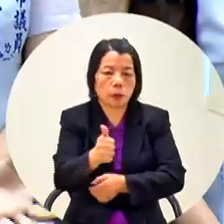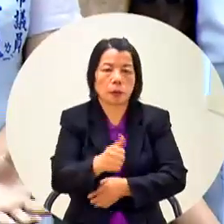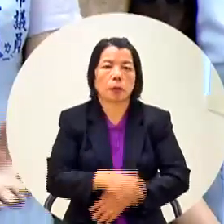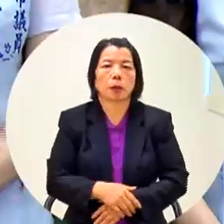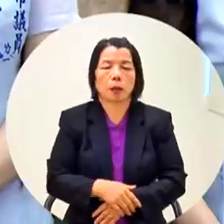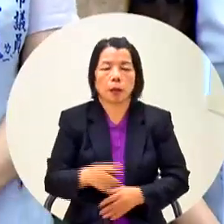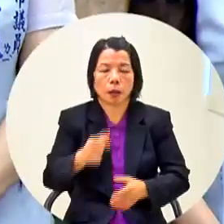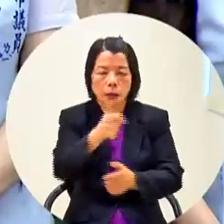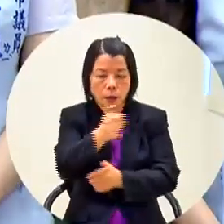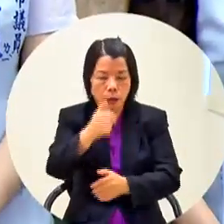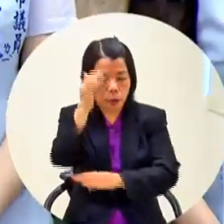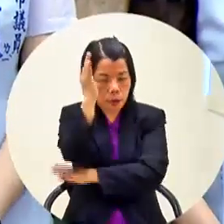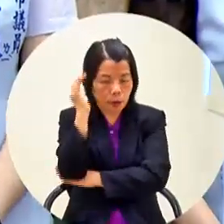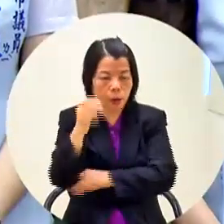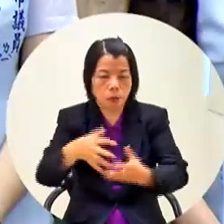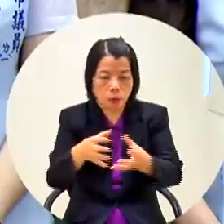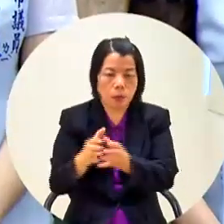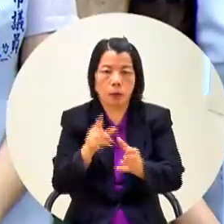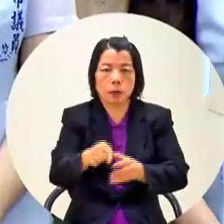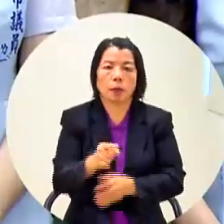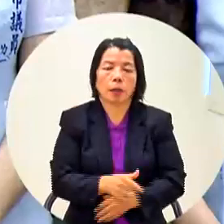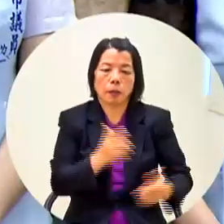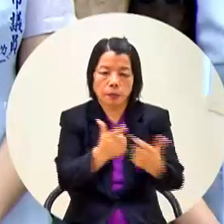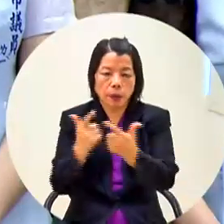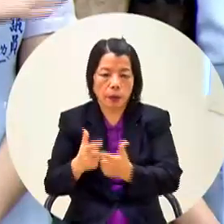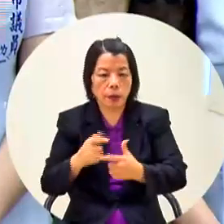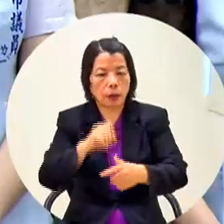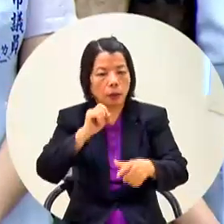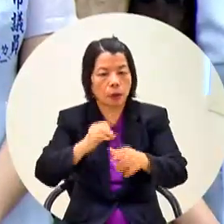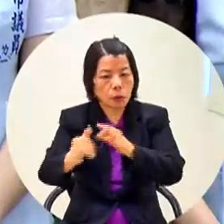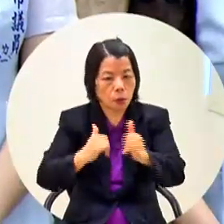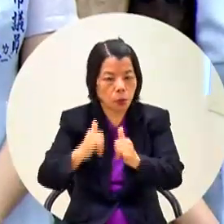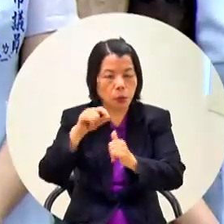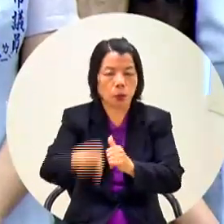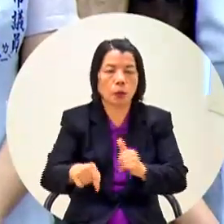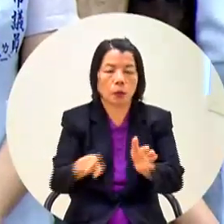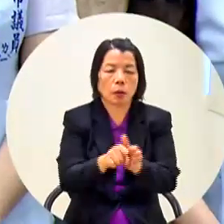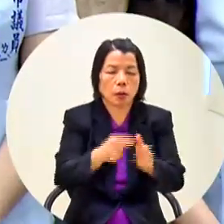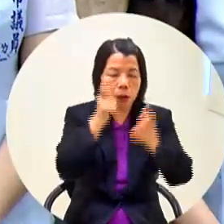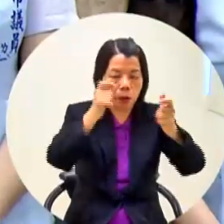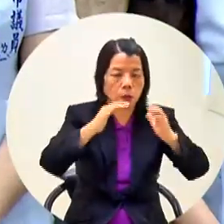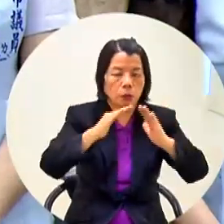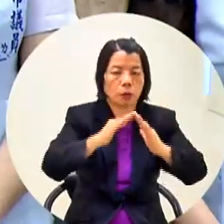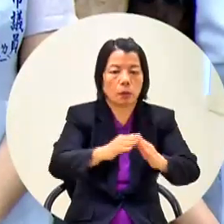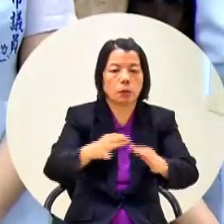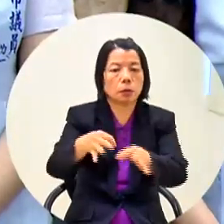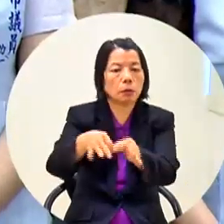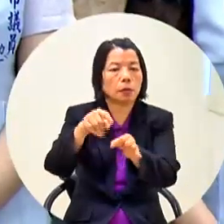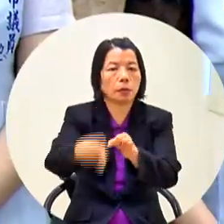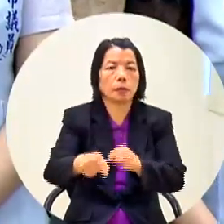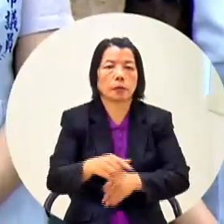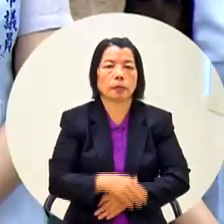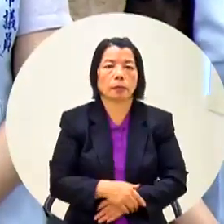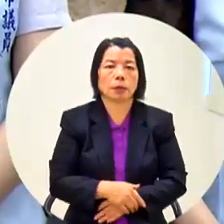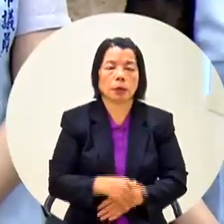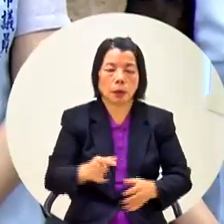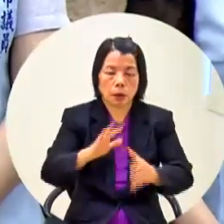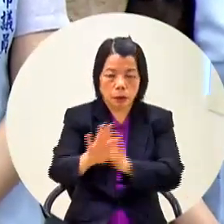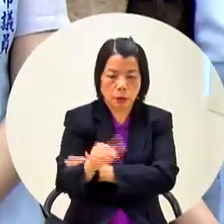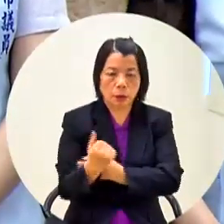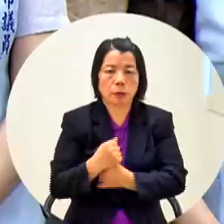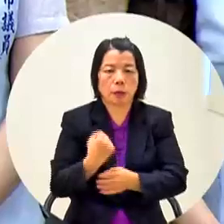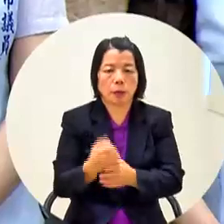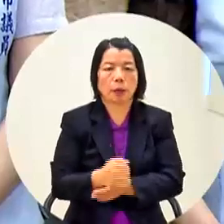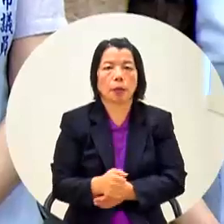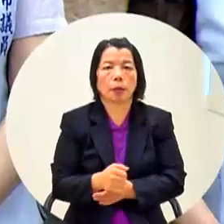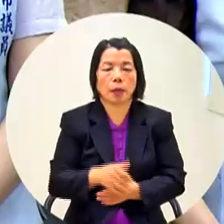府团队，感谢所有配合的业者，感谢所有的高雄市民。在这个艰困的时刻，我们必须努力撑下